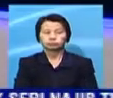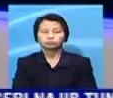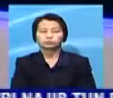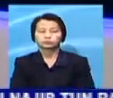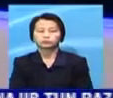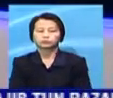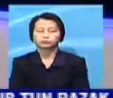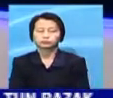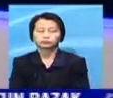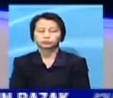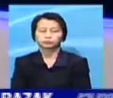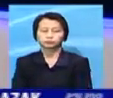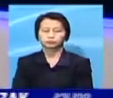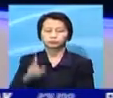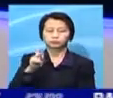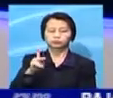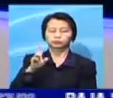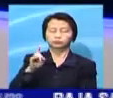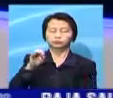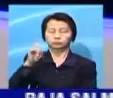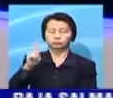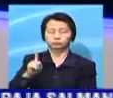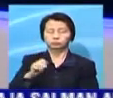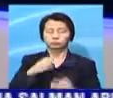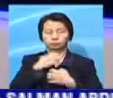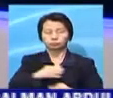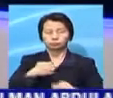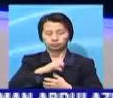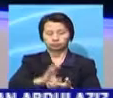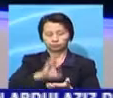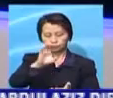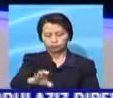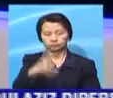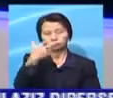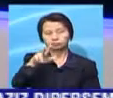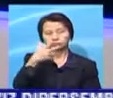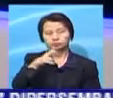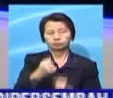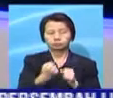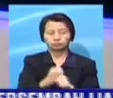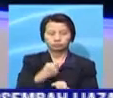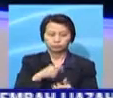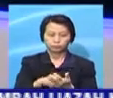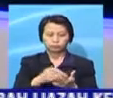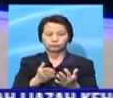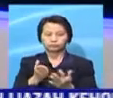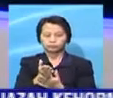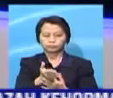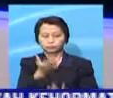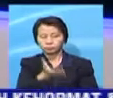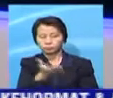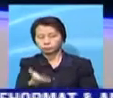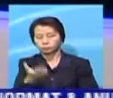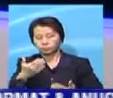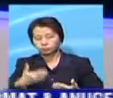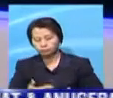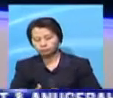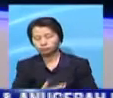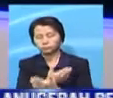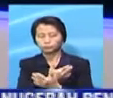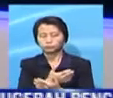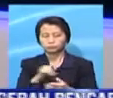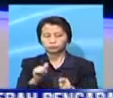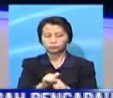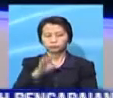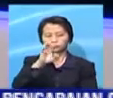Cradle fund berhad merancang untuk melabur dalam 13 Syarikat permulaan tahun ini melalui produk pelaburan terbaharunya direct